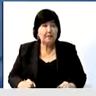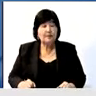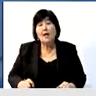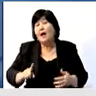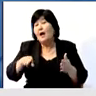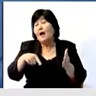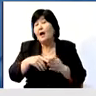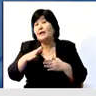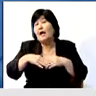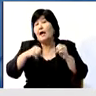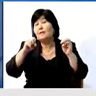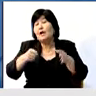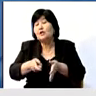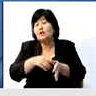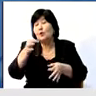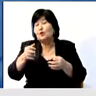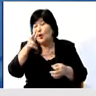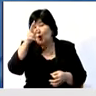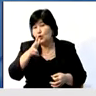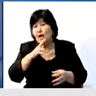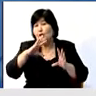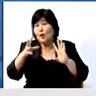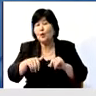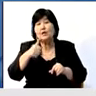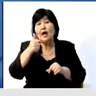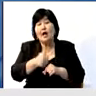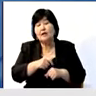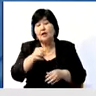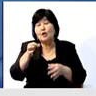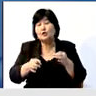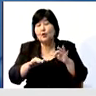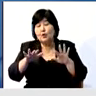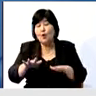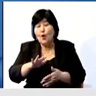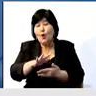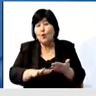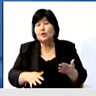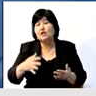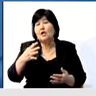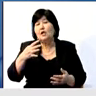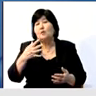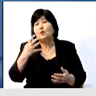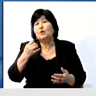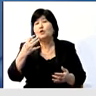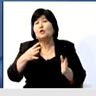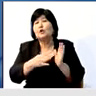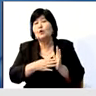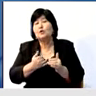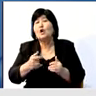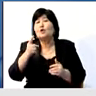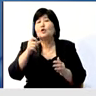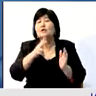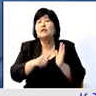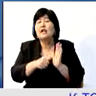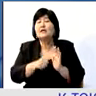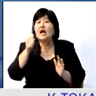Қалалық мамандандырылған тергеу соты 3 айды қорытындылады. Алғашқы тоқсында сот өндірісінде 549 материал тіркелсе, оның 186-сы